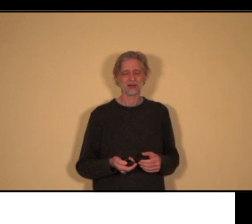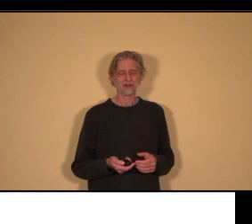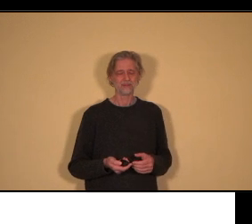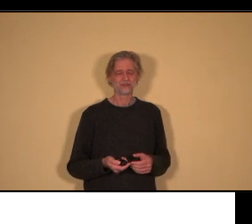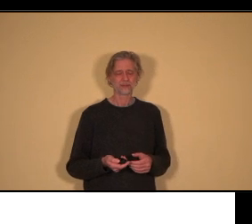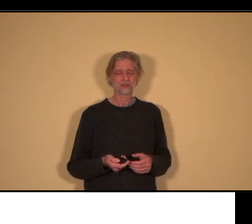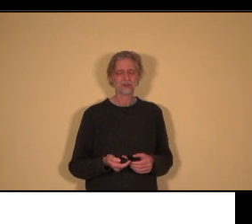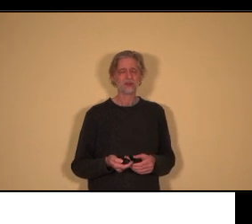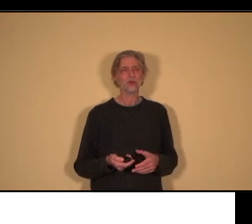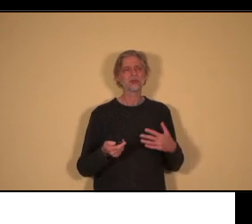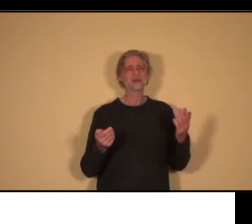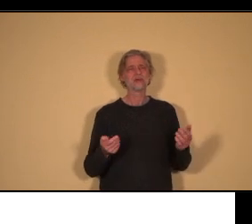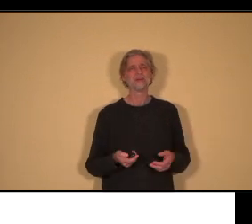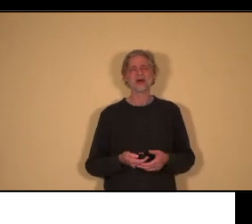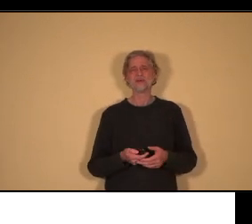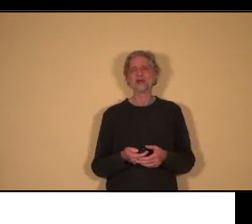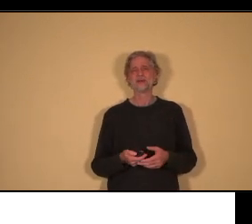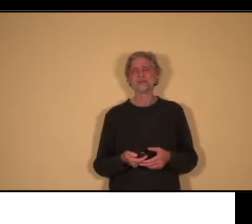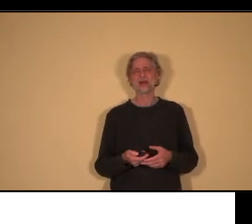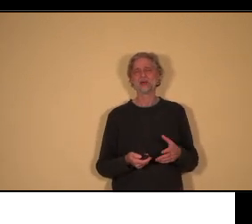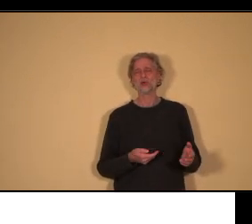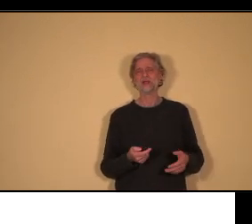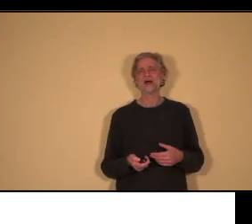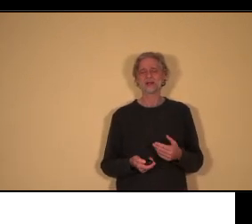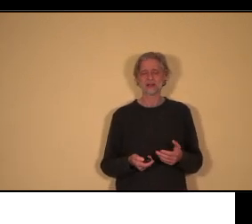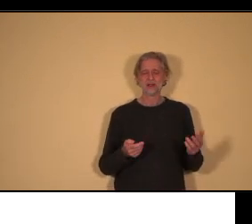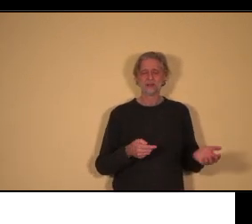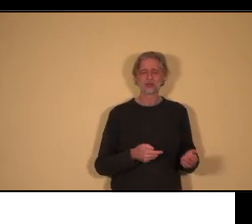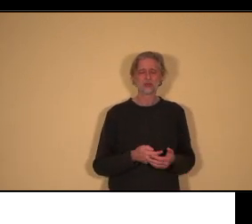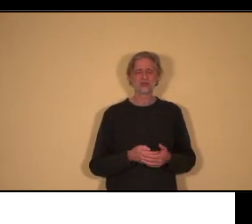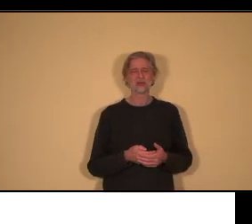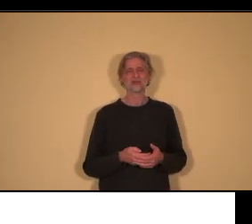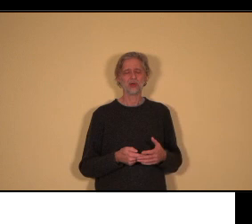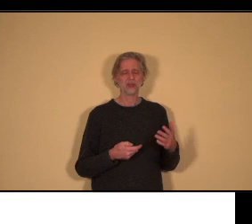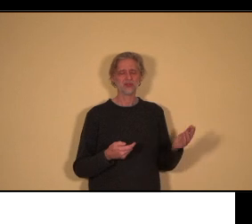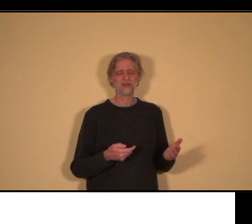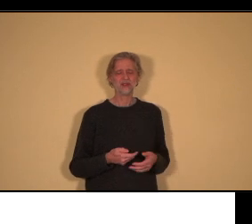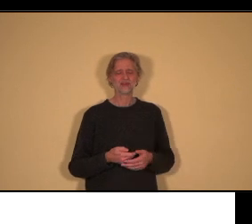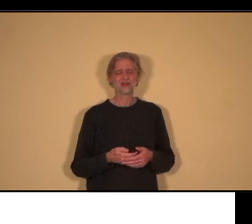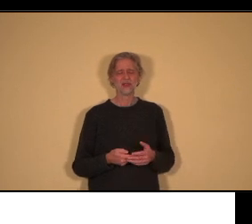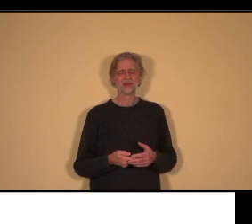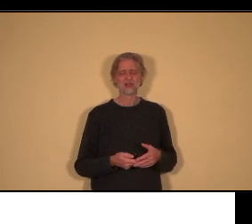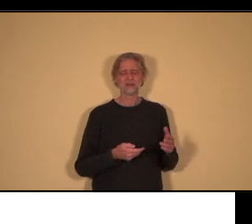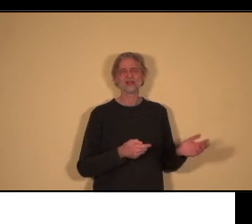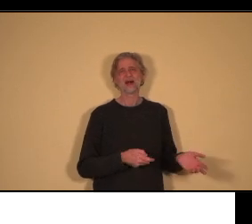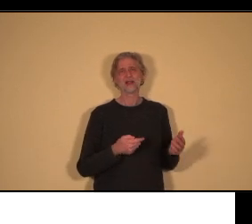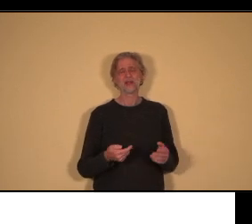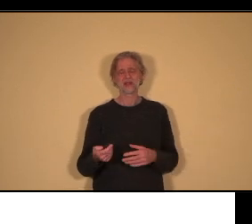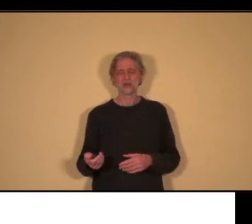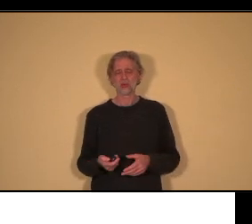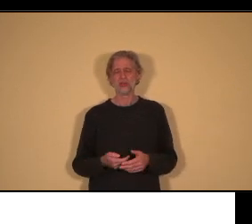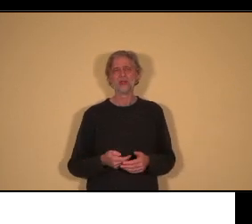verwenden kann. Und da haben wir mehrere Möglichkeiten, Produkte zu erzeugen. Und die wichtigsten sind